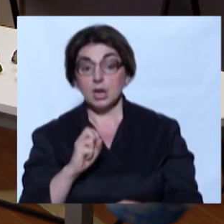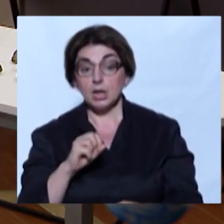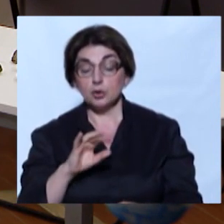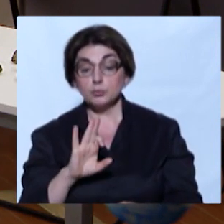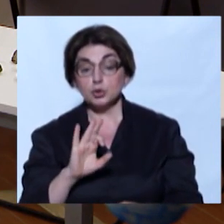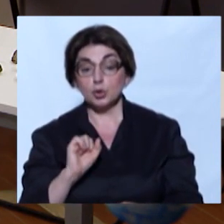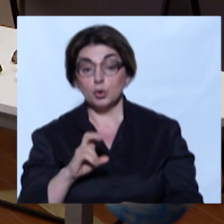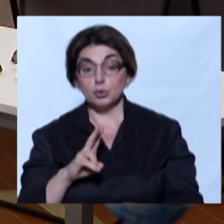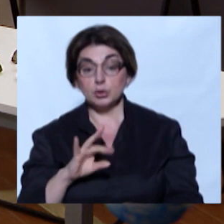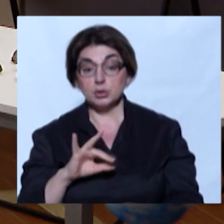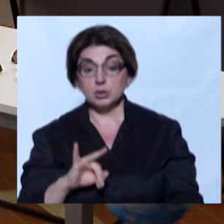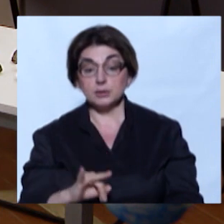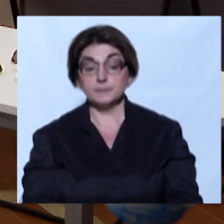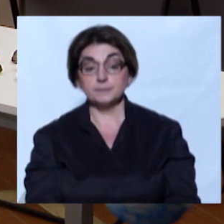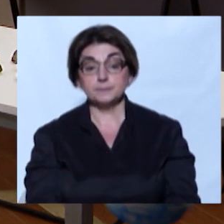ქლორიდით.